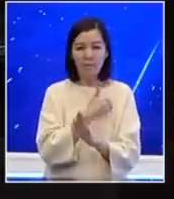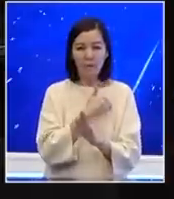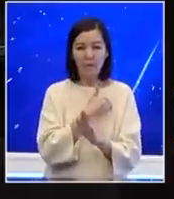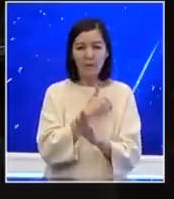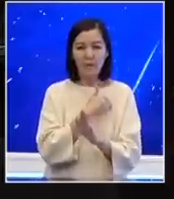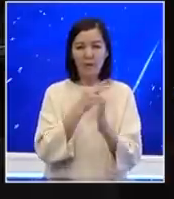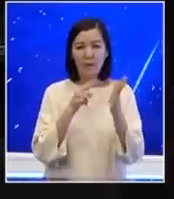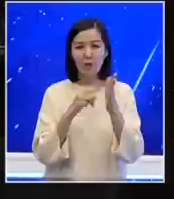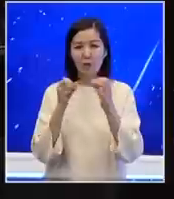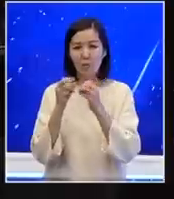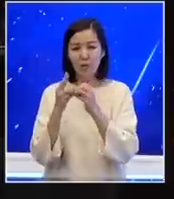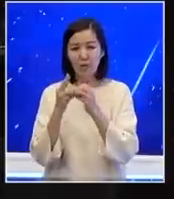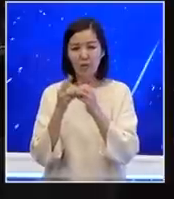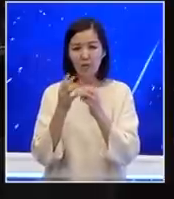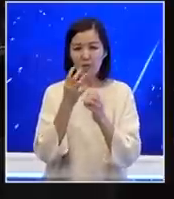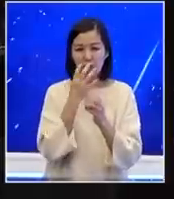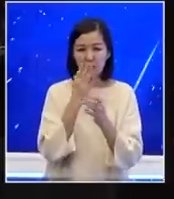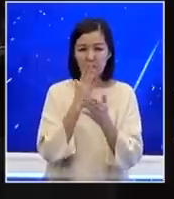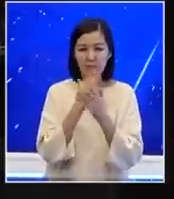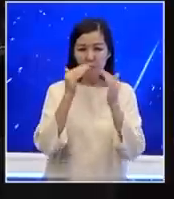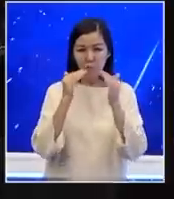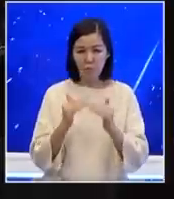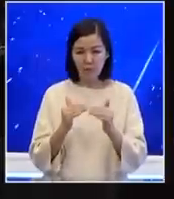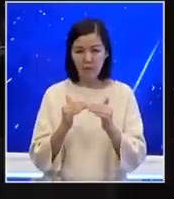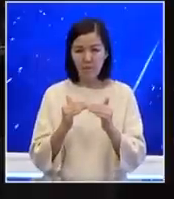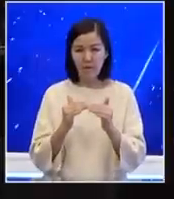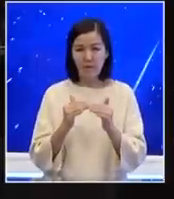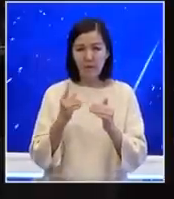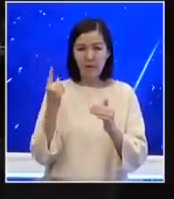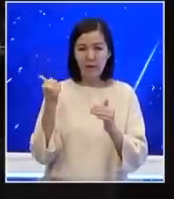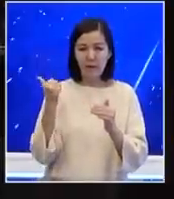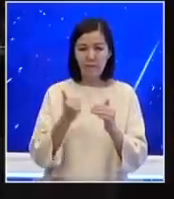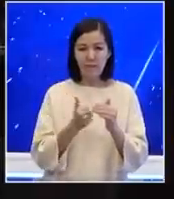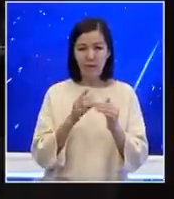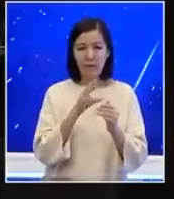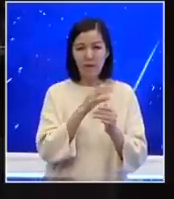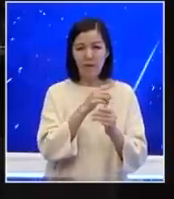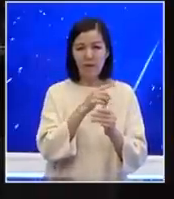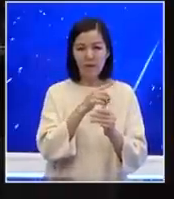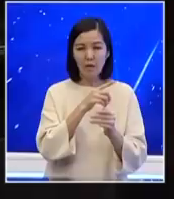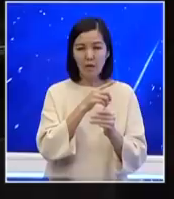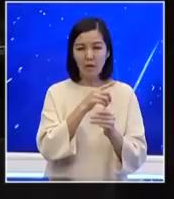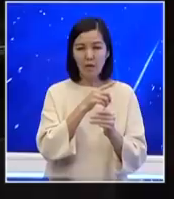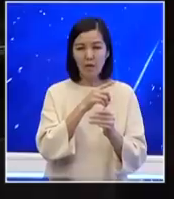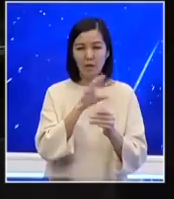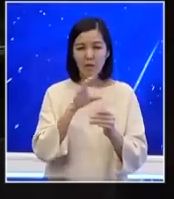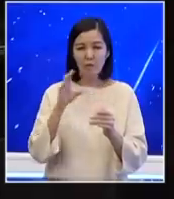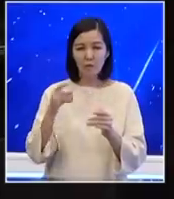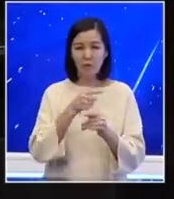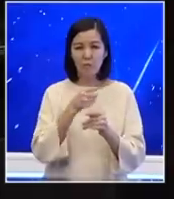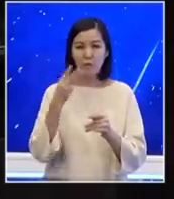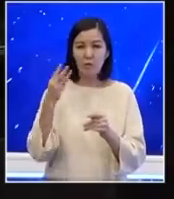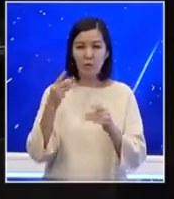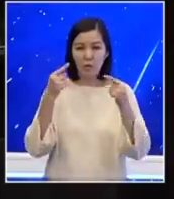7-12 солтүстікте 3 градус жылыдан төмендеп, апта соңына қарай 0-5 солтүстікте минус 3 градусқа